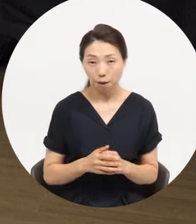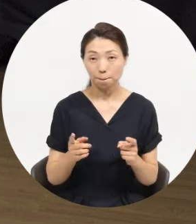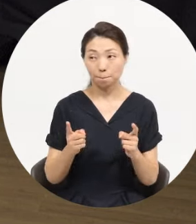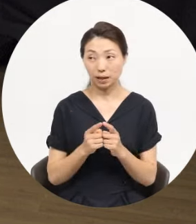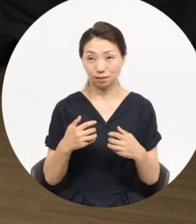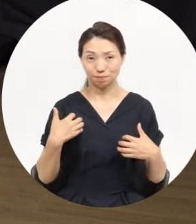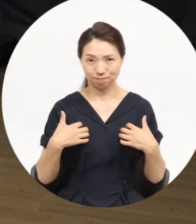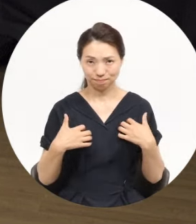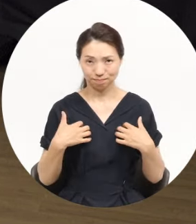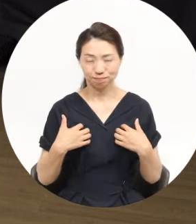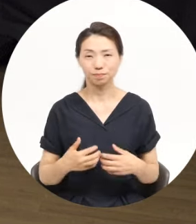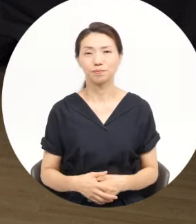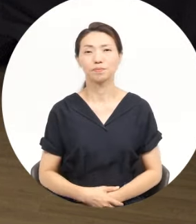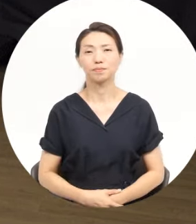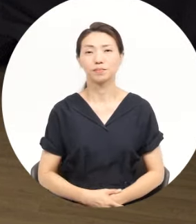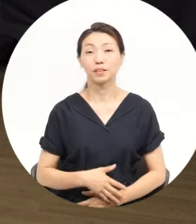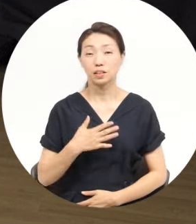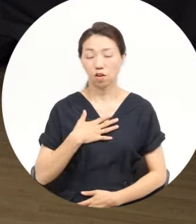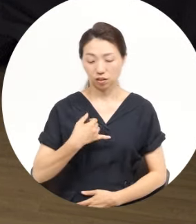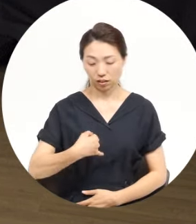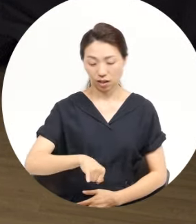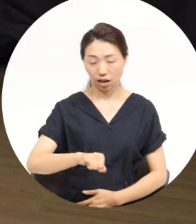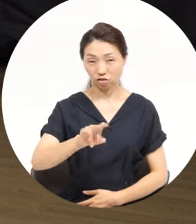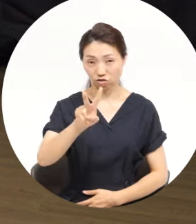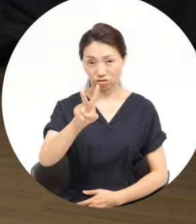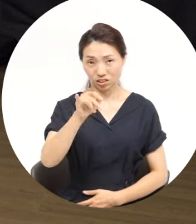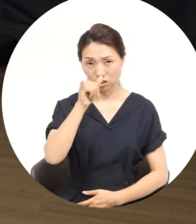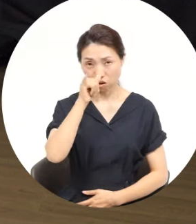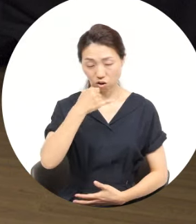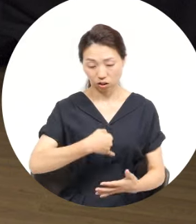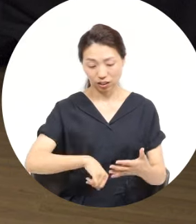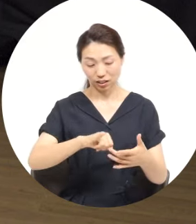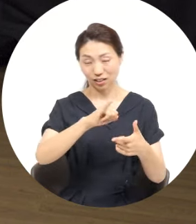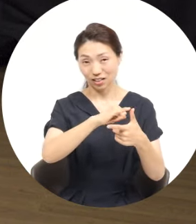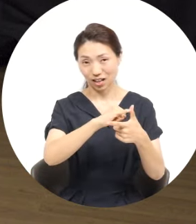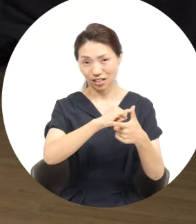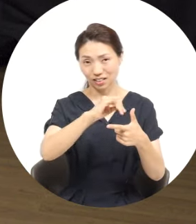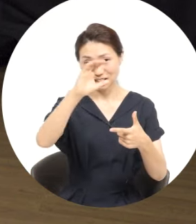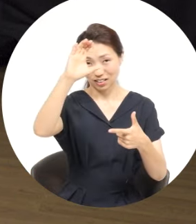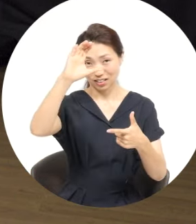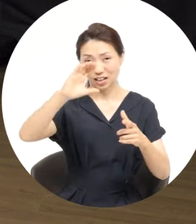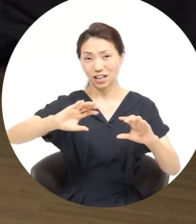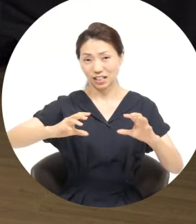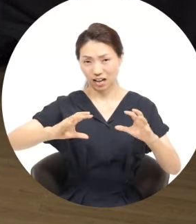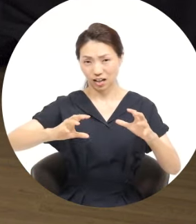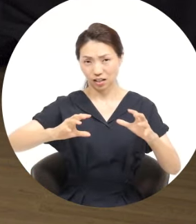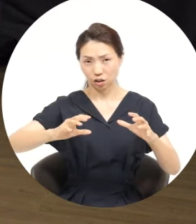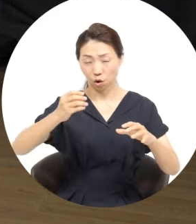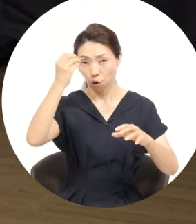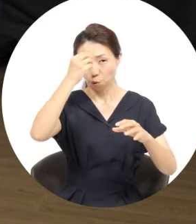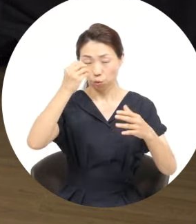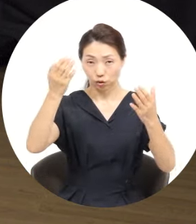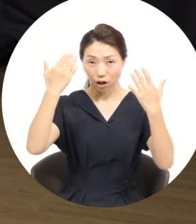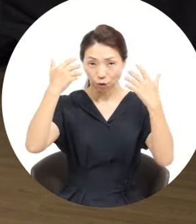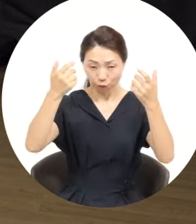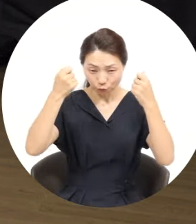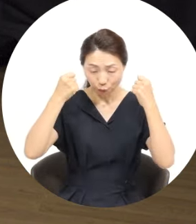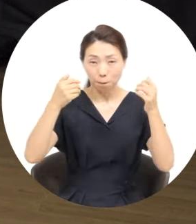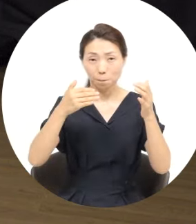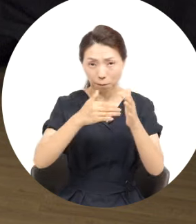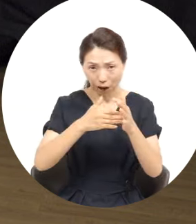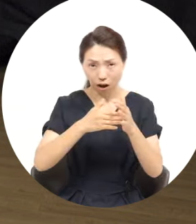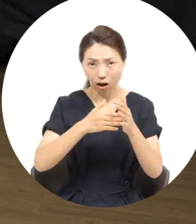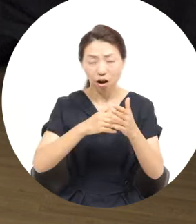안녕하세요, 스님. 반갑습니다. 네. 저에게는 딸이 둘 있습니다. 큰 딸은 캐나다에서 고등학교를